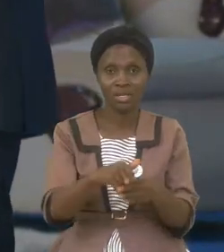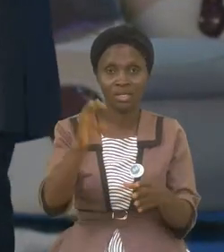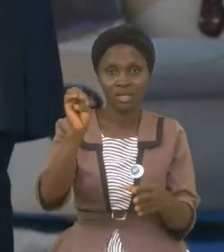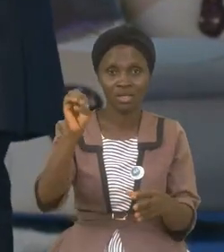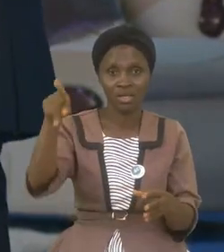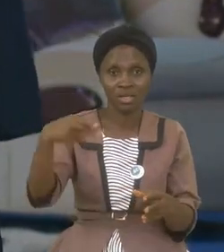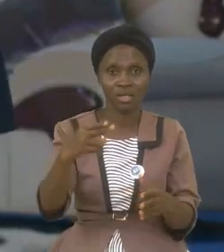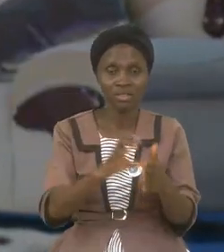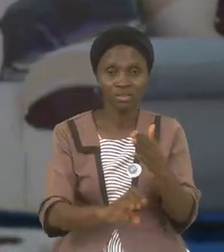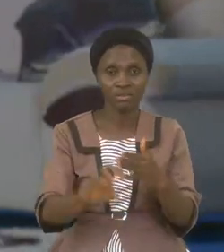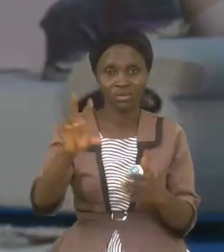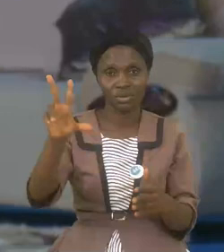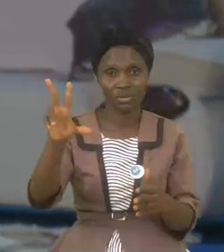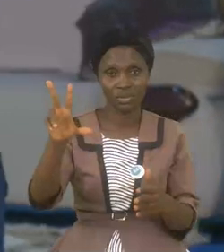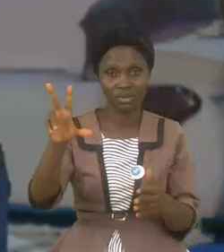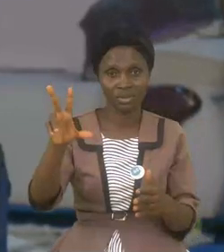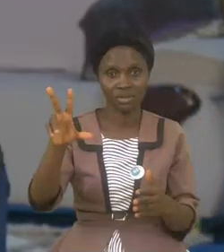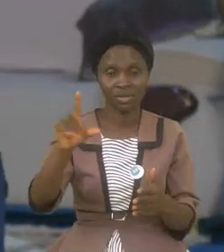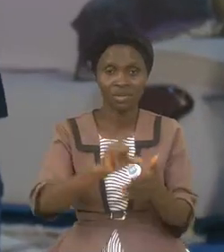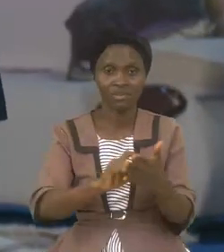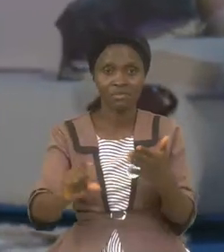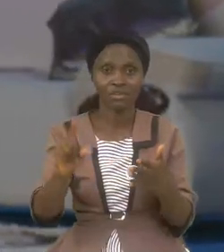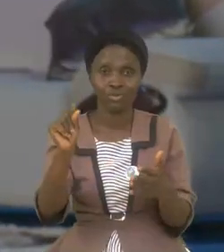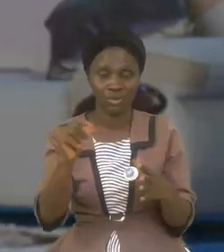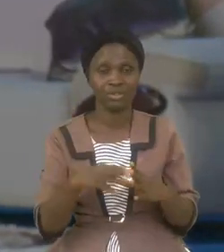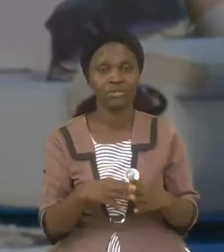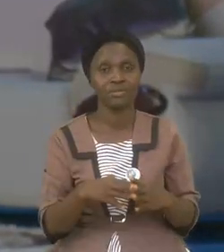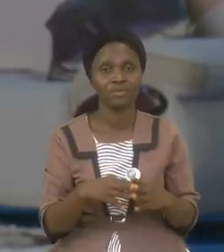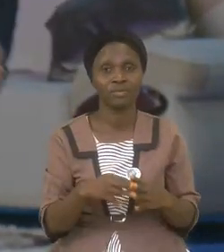il peut accomplir ce qu'il a promis, ce qu'il a promis.